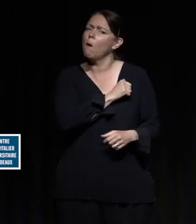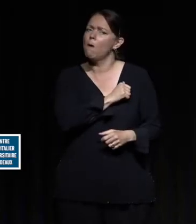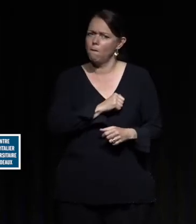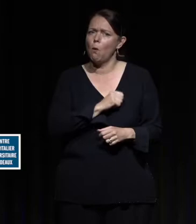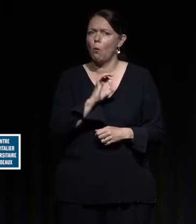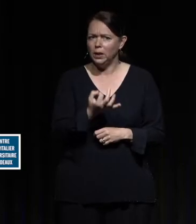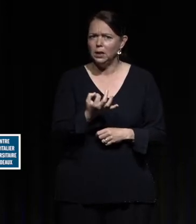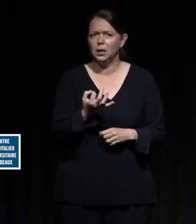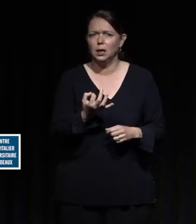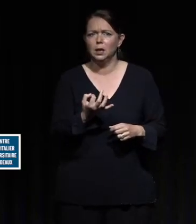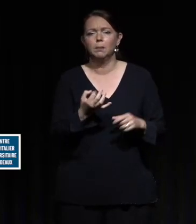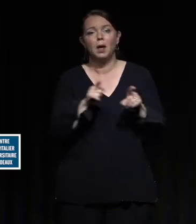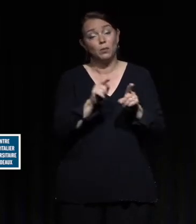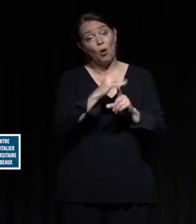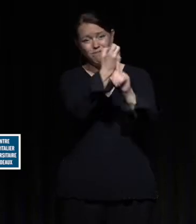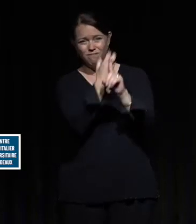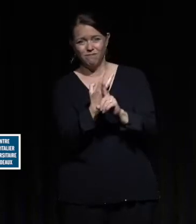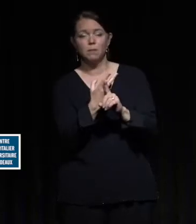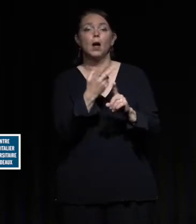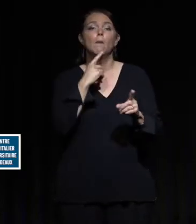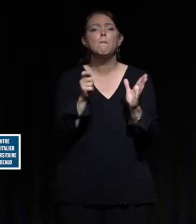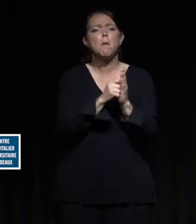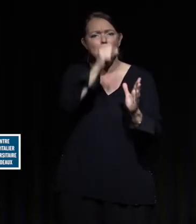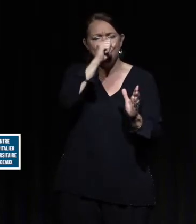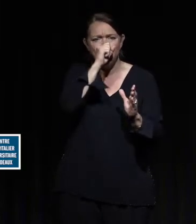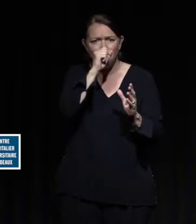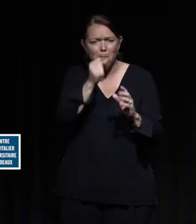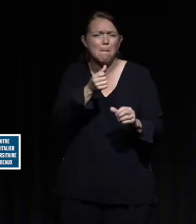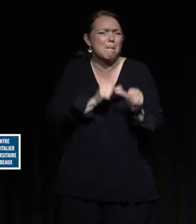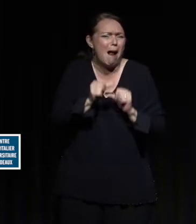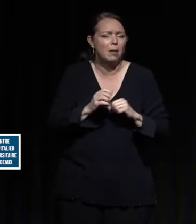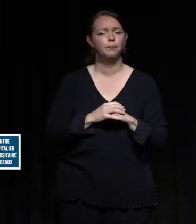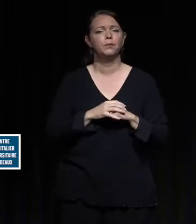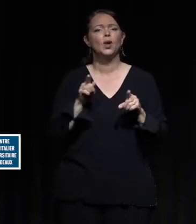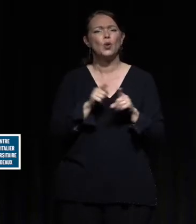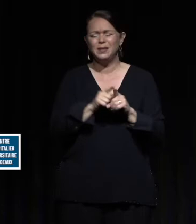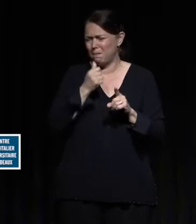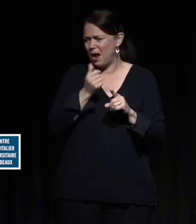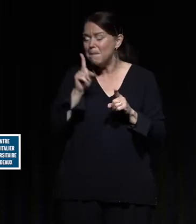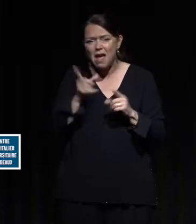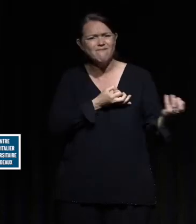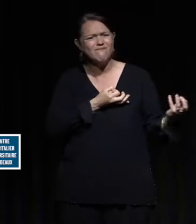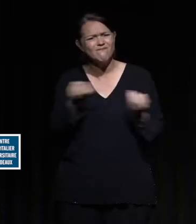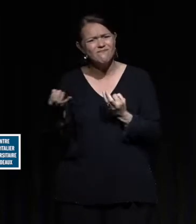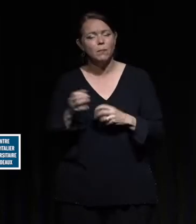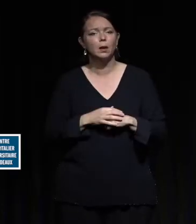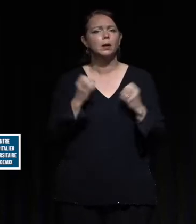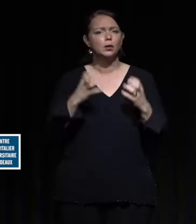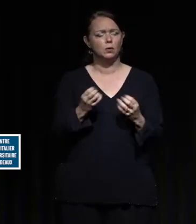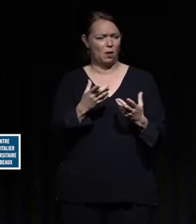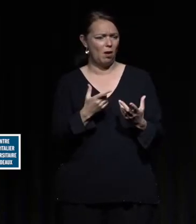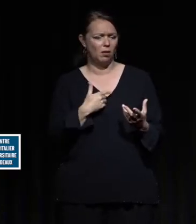mais ça peut aussi donner d'autres choses, des douleurs des rapports, des douleurs chroniques. Et souvent, quand vous avez une douleur que vous n'arrivez pas à traiter,